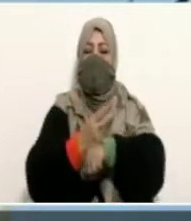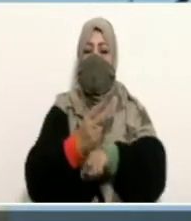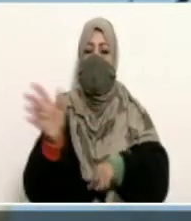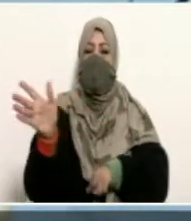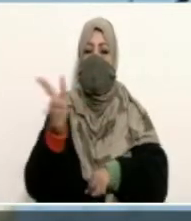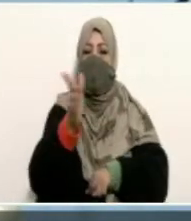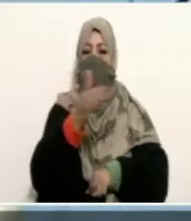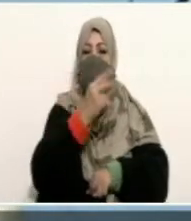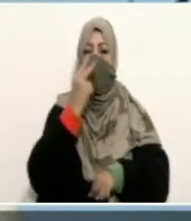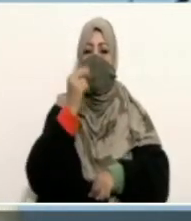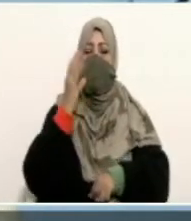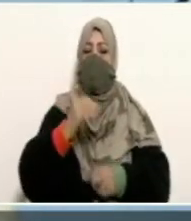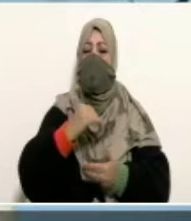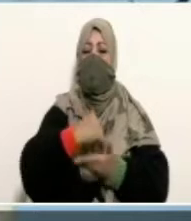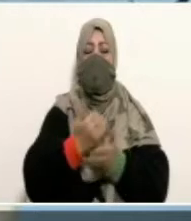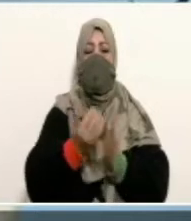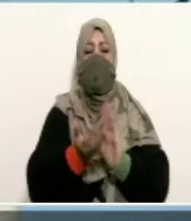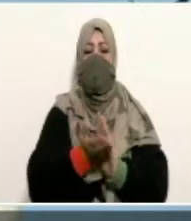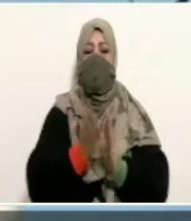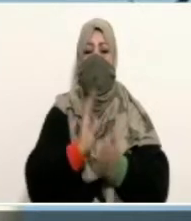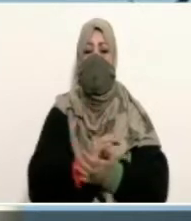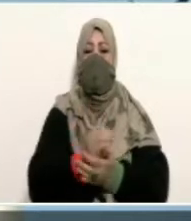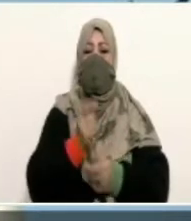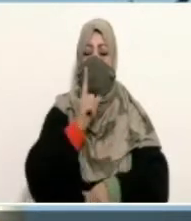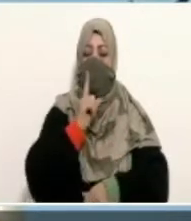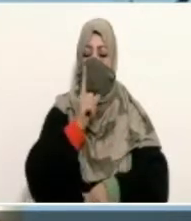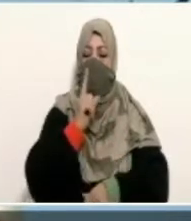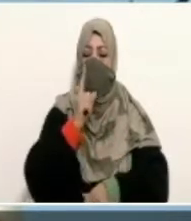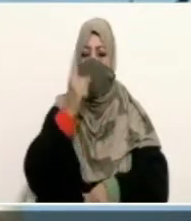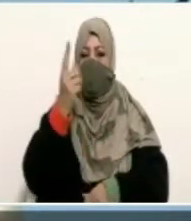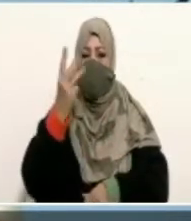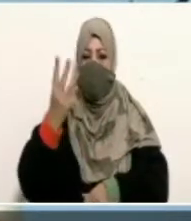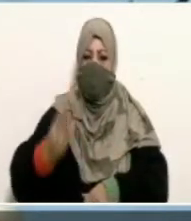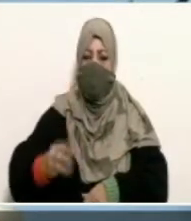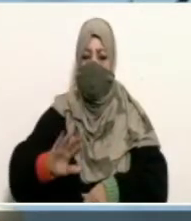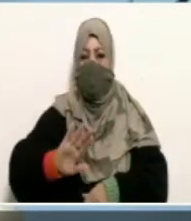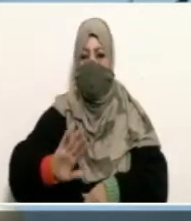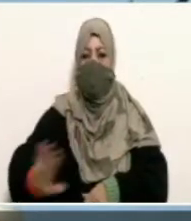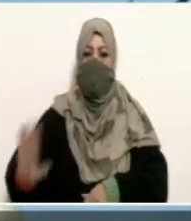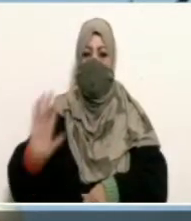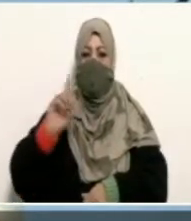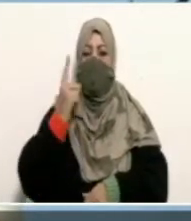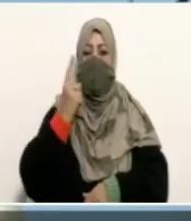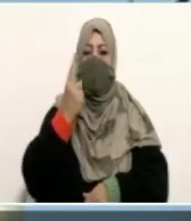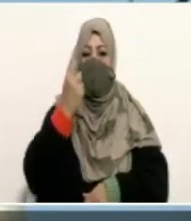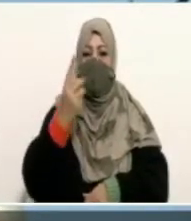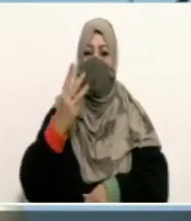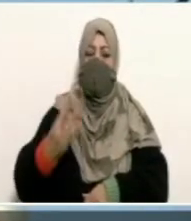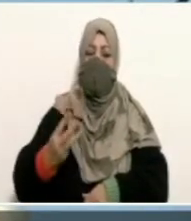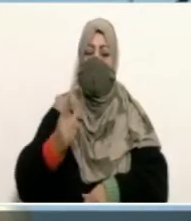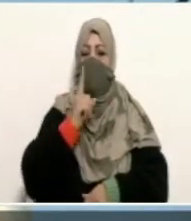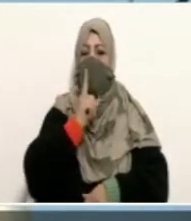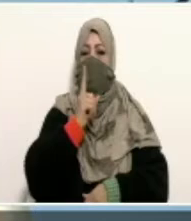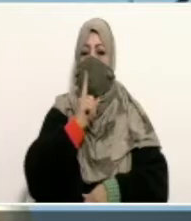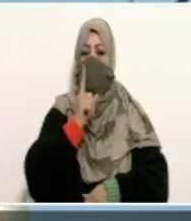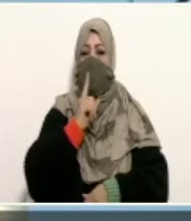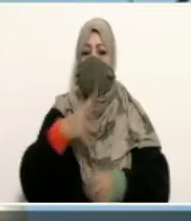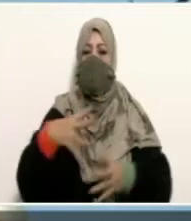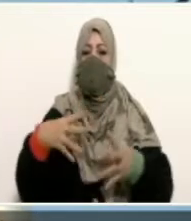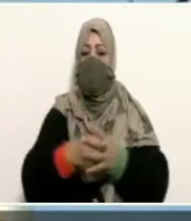للأم الثلث لأنه لا وجود لفرع وارث للميت ولا جمع من الإخوة، الأخ للأم له